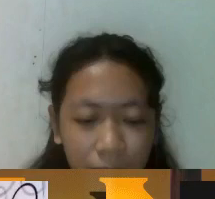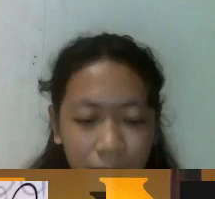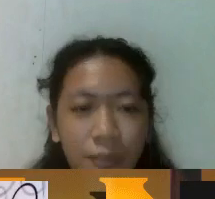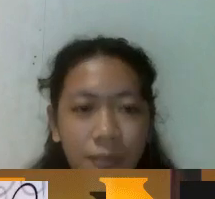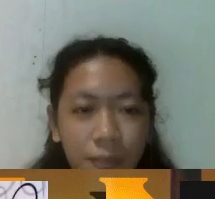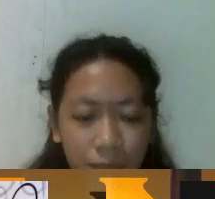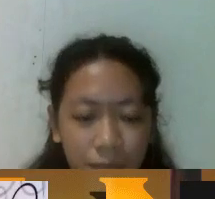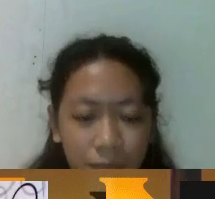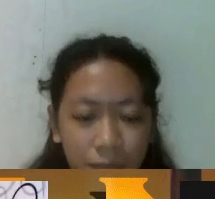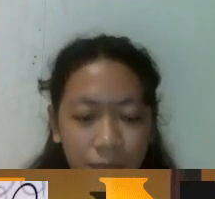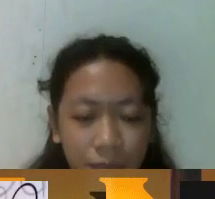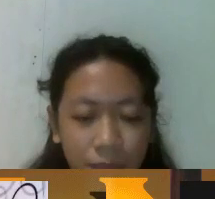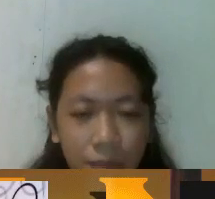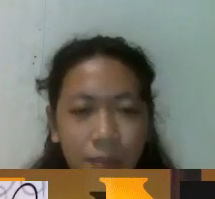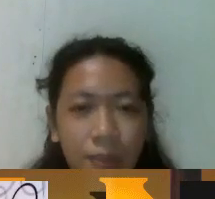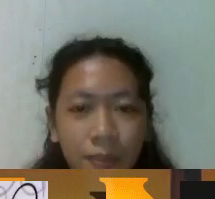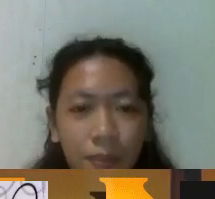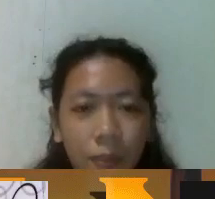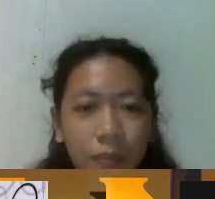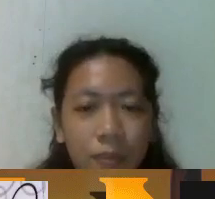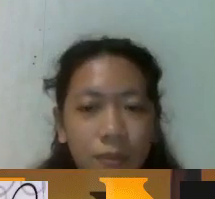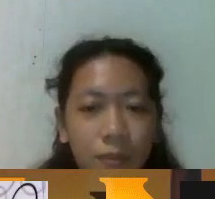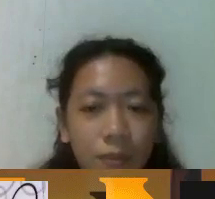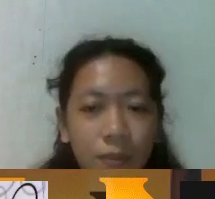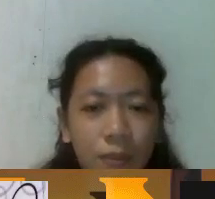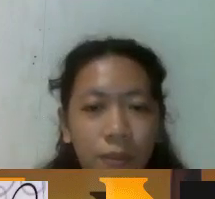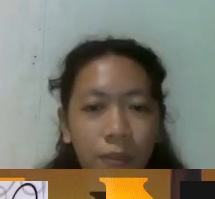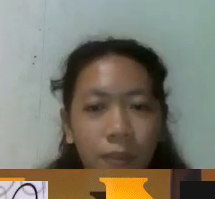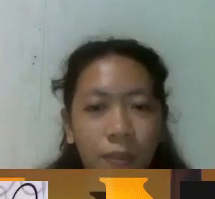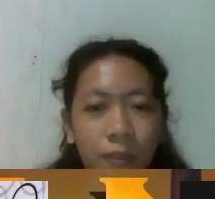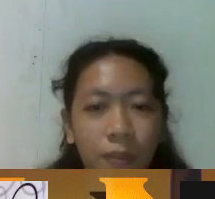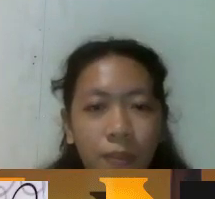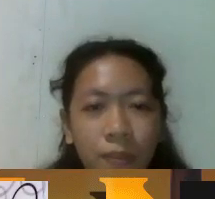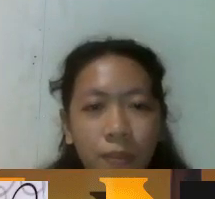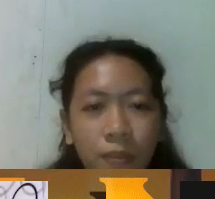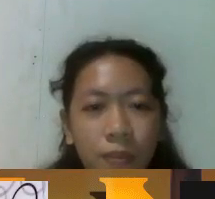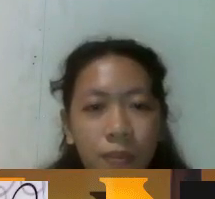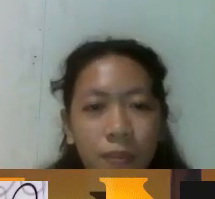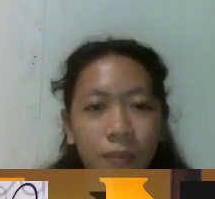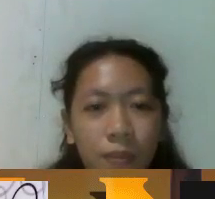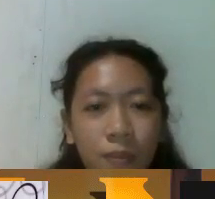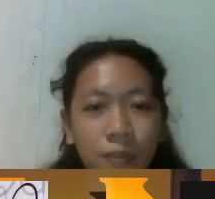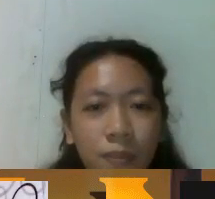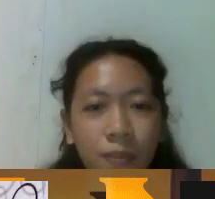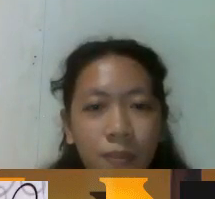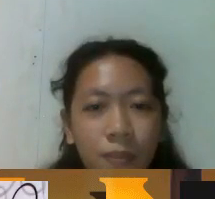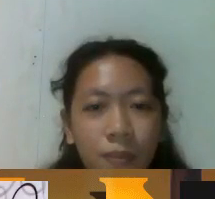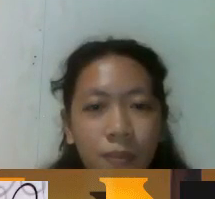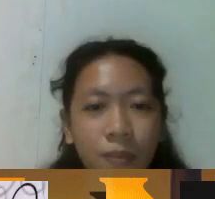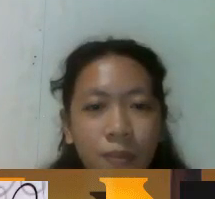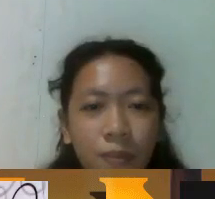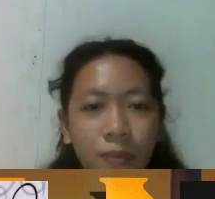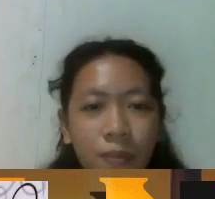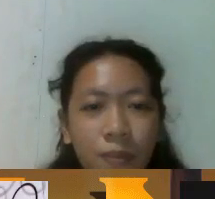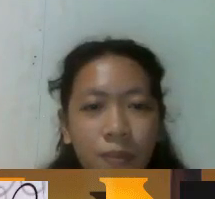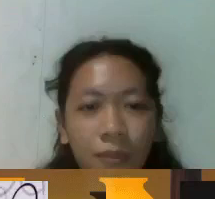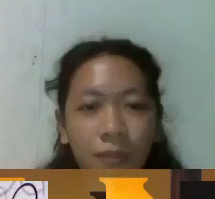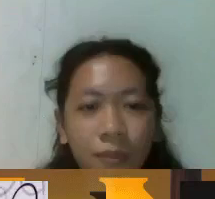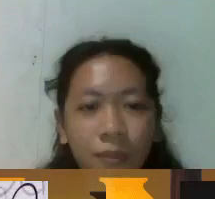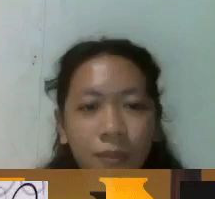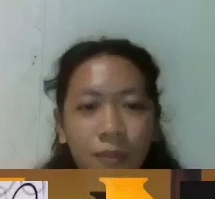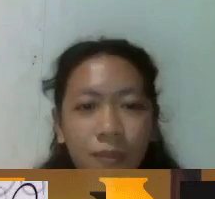yung pagkilos at paggawa ng saserdote. At sa unang bahagi po